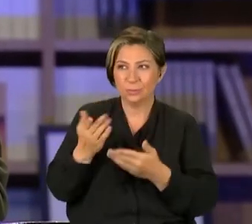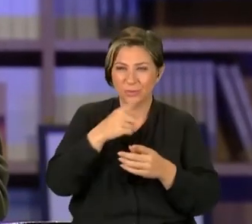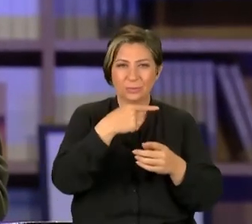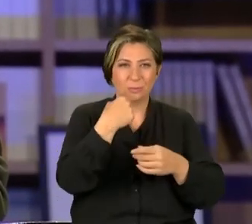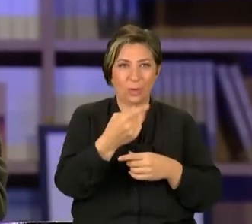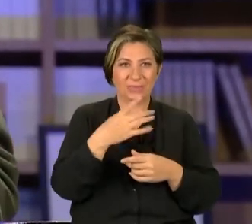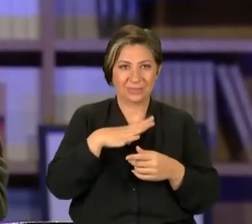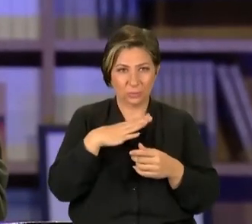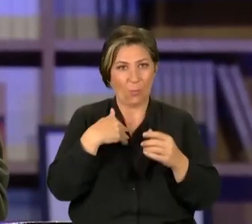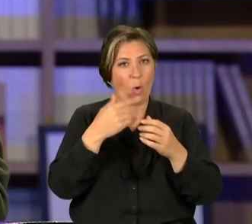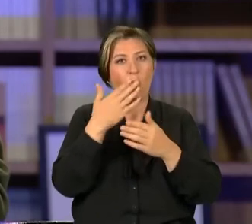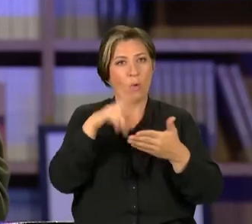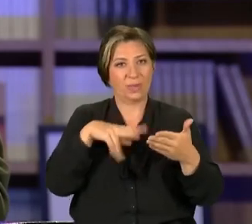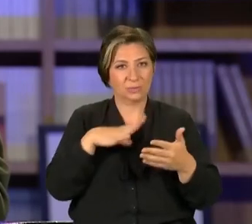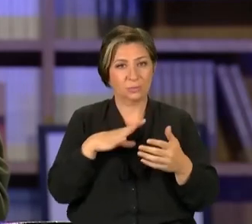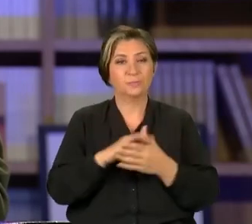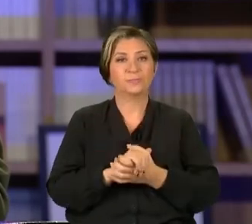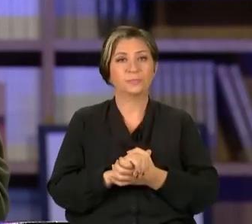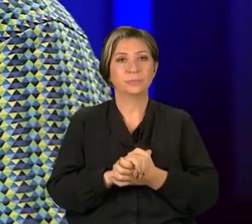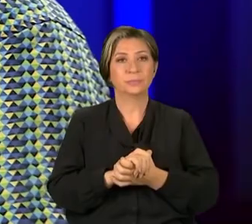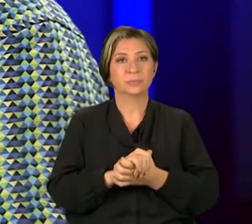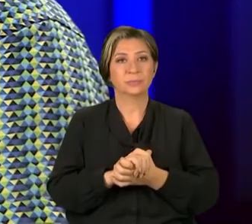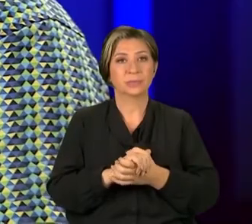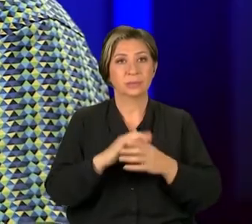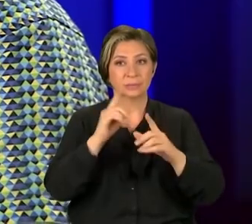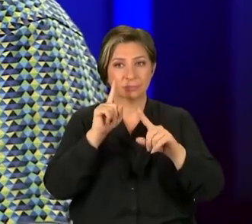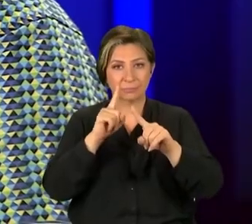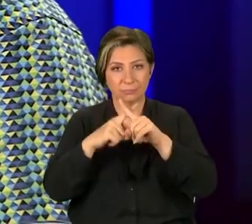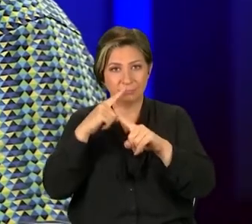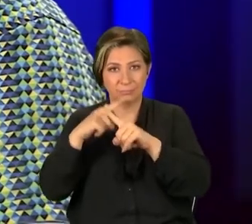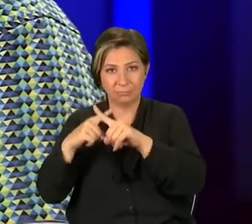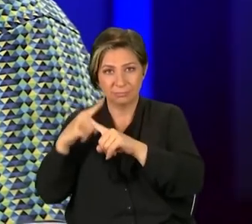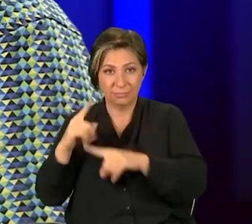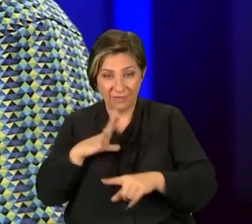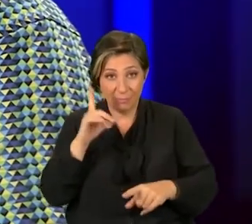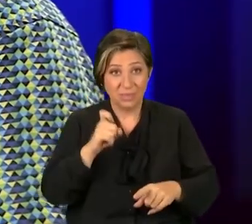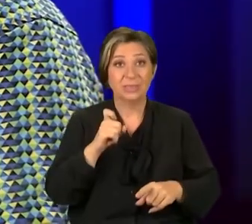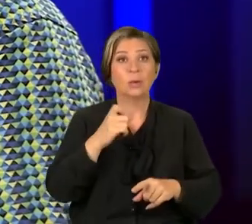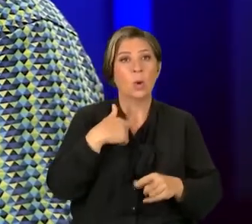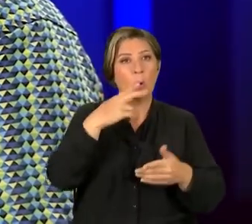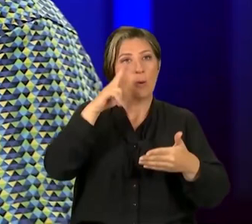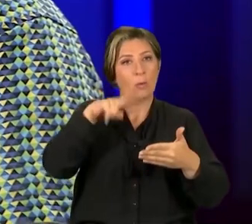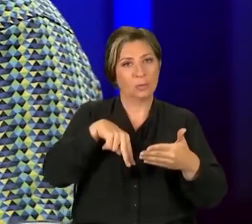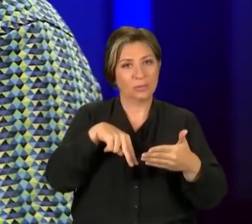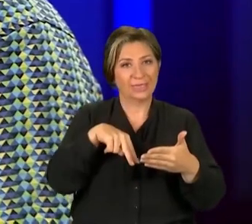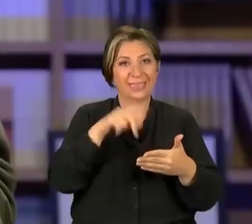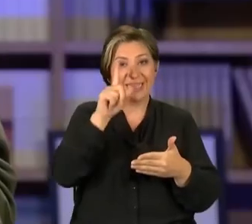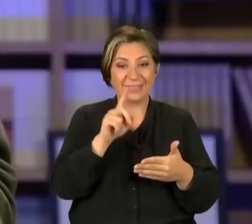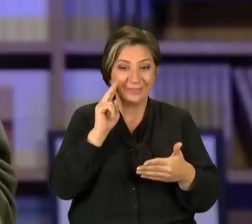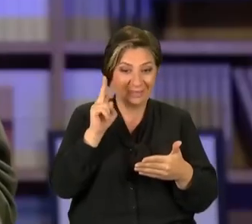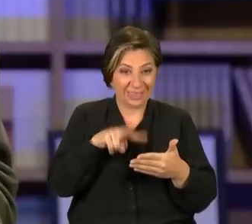ederse biraz okumak istiyorum Eee sansürleyecek yerlerim var mı bakacağım o arada okurken Yani ilk defa